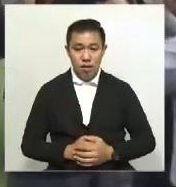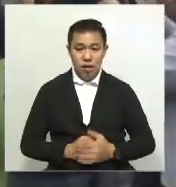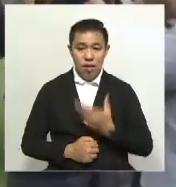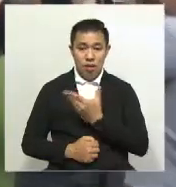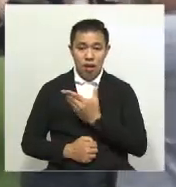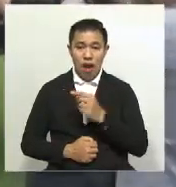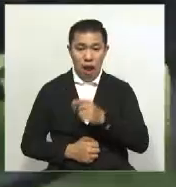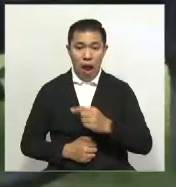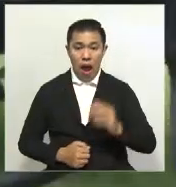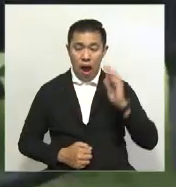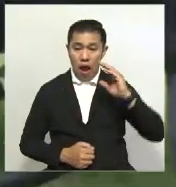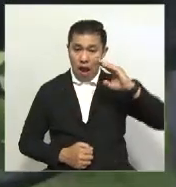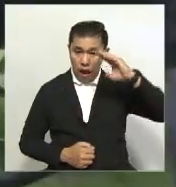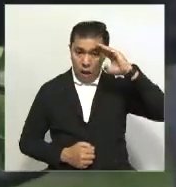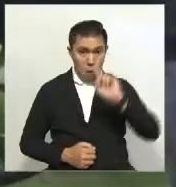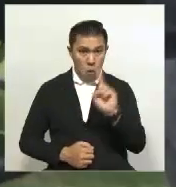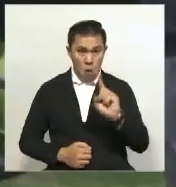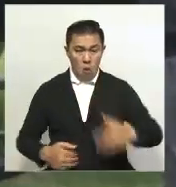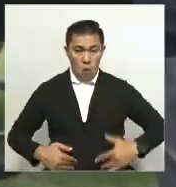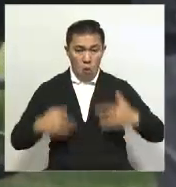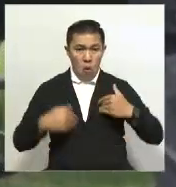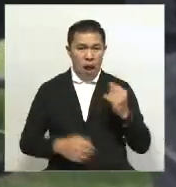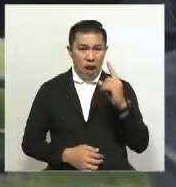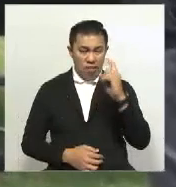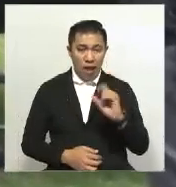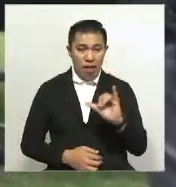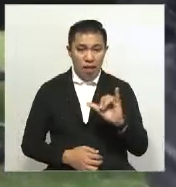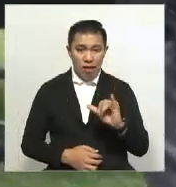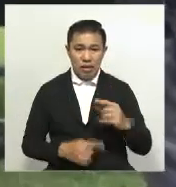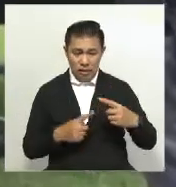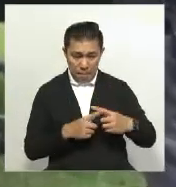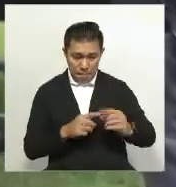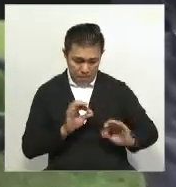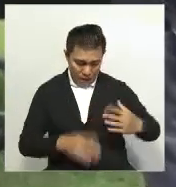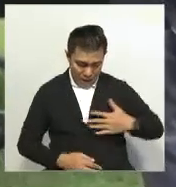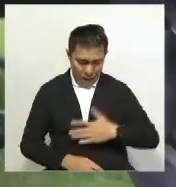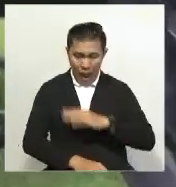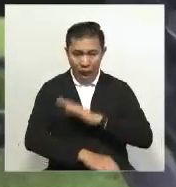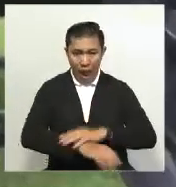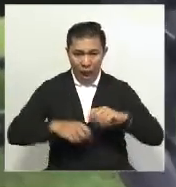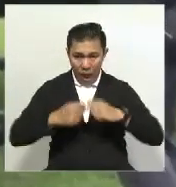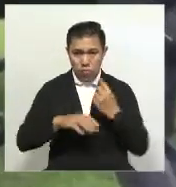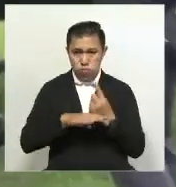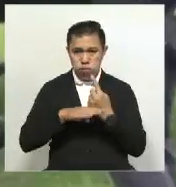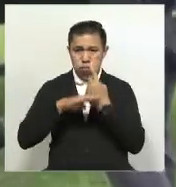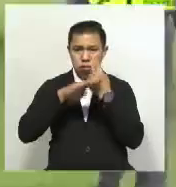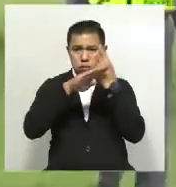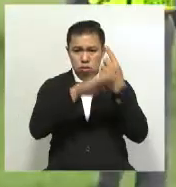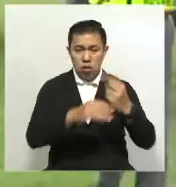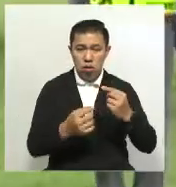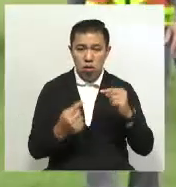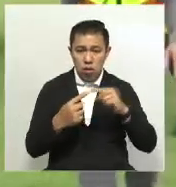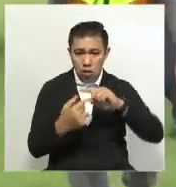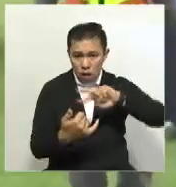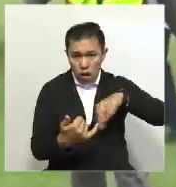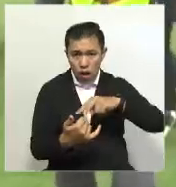แก้วซึ่งเป็นคนเดียวที่รอดชีวิตจากเหตุการณ์ดังกล่าวที่ได้รับบาดเจ็บถูกไฟไหม้ตามร่างกายและแขนหักขึ้นเฮลิคอปเตอร์แล้วก็ส่งตัวไปรัก